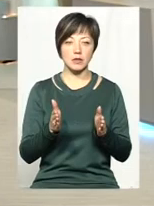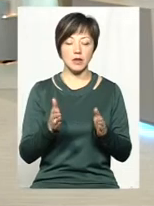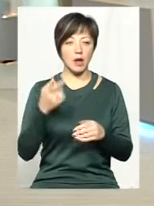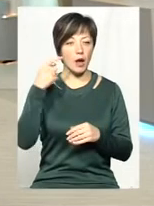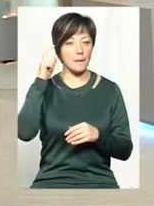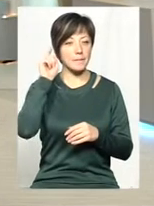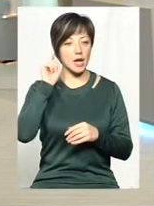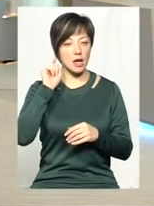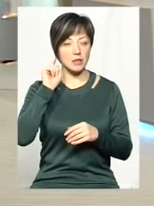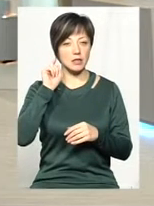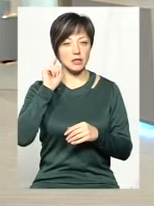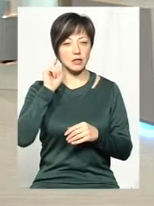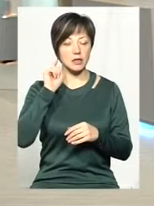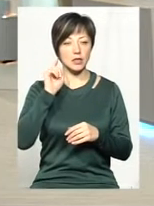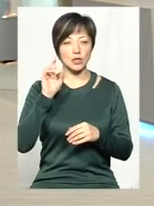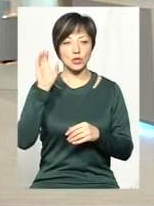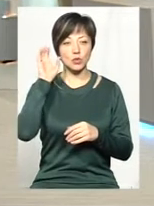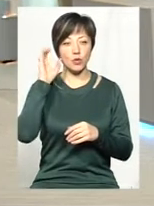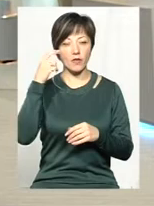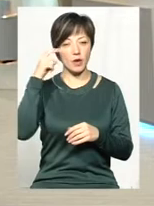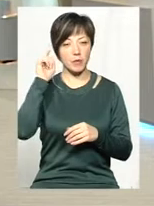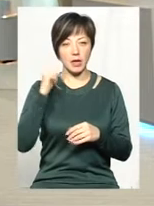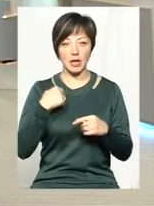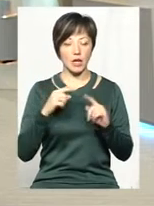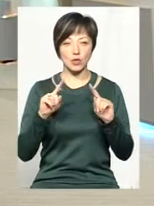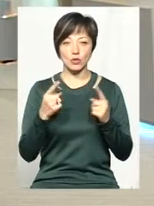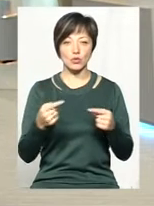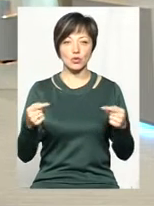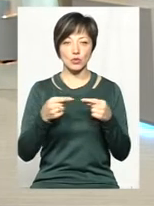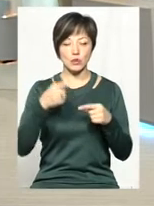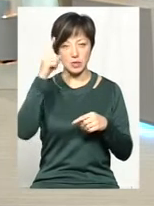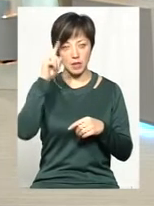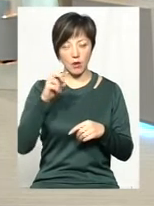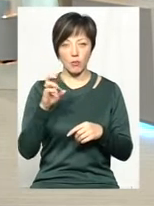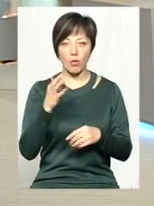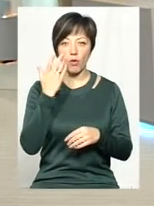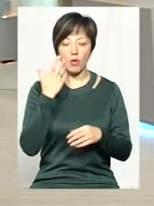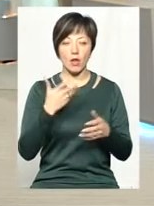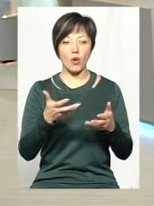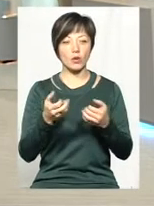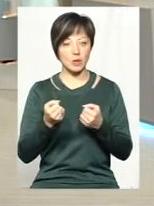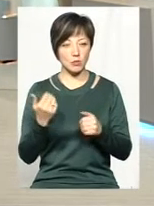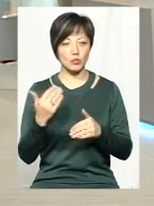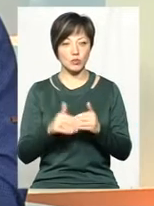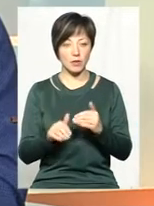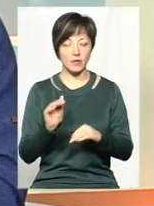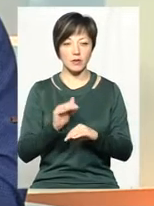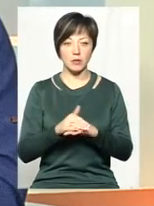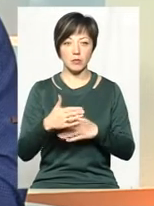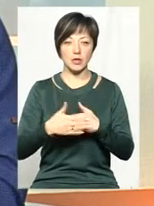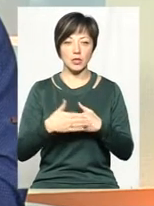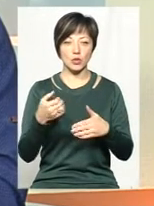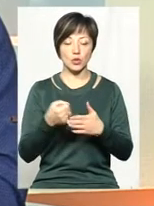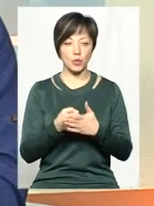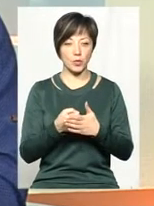апарати, як слухові апарати. Я не дуже ще точно знаю, тому що коли я їх отримаю вже ближче